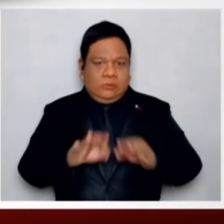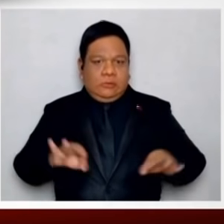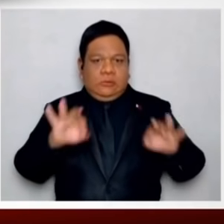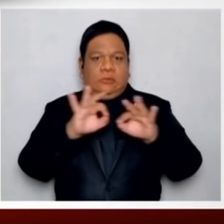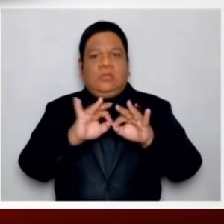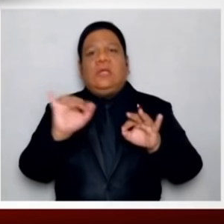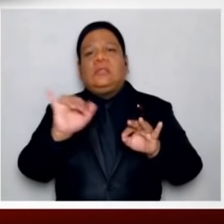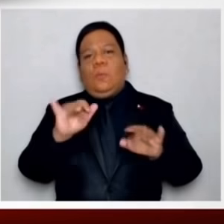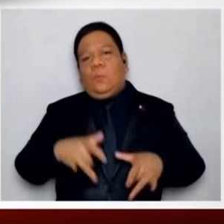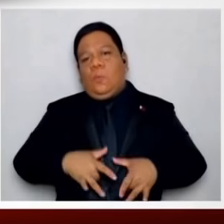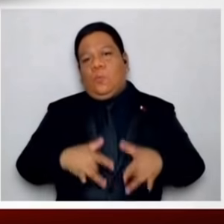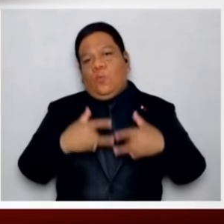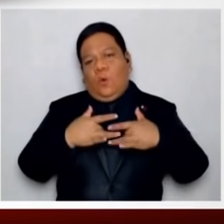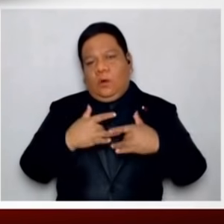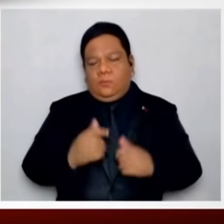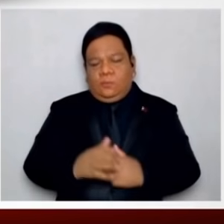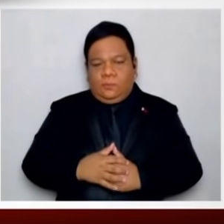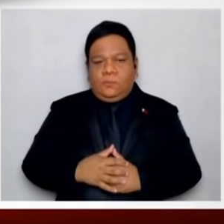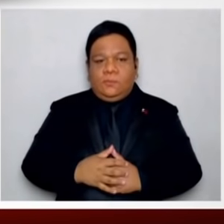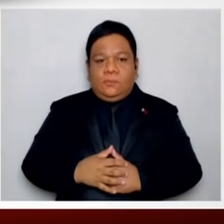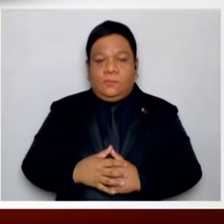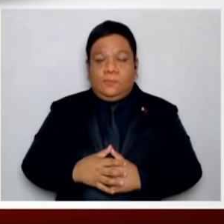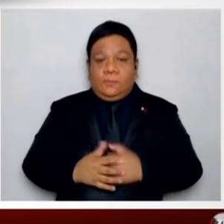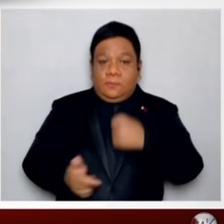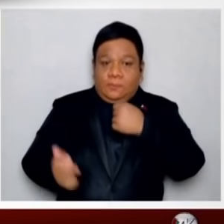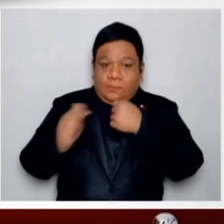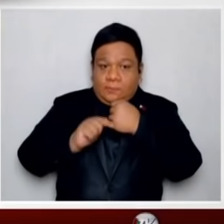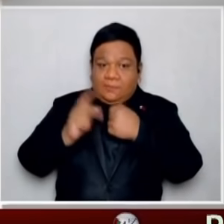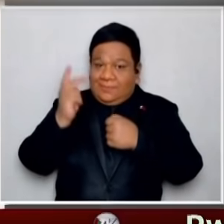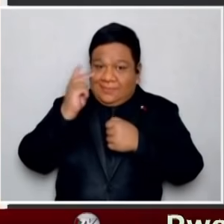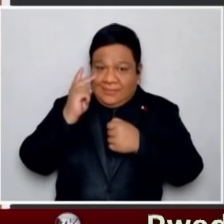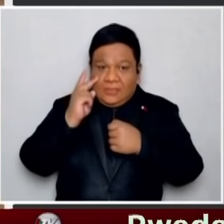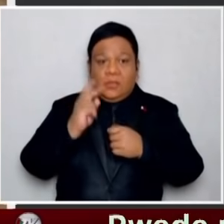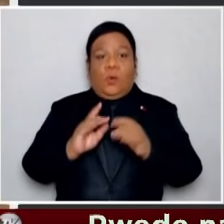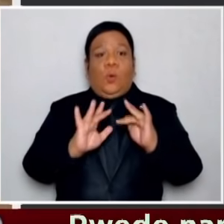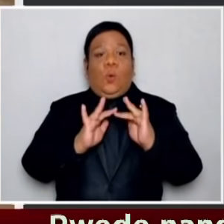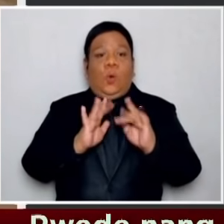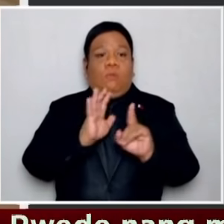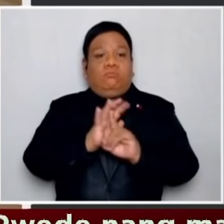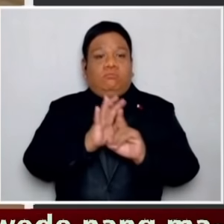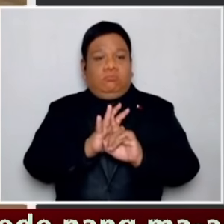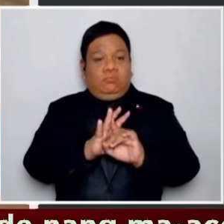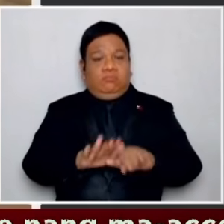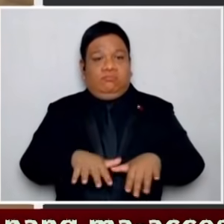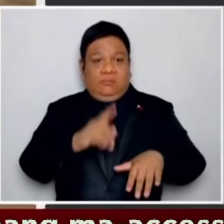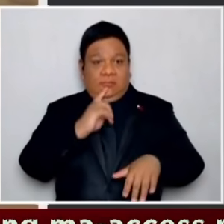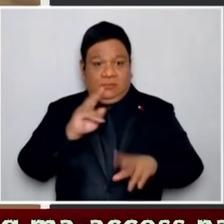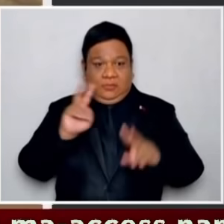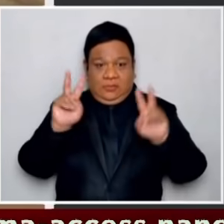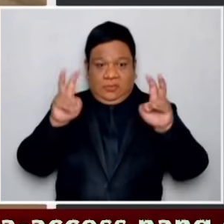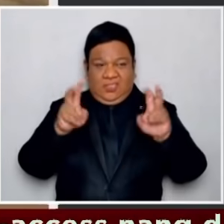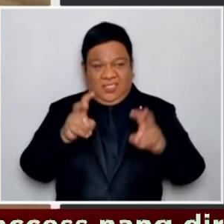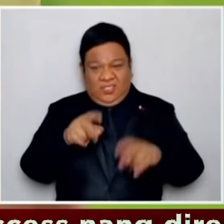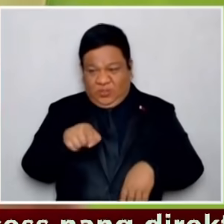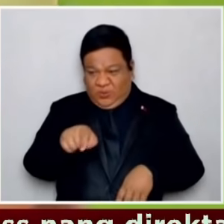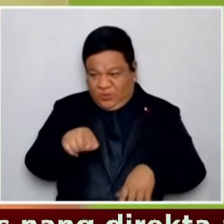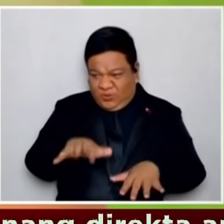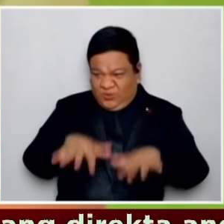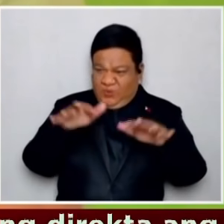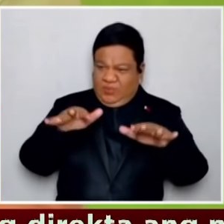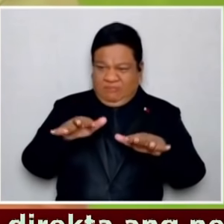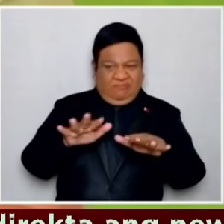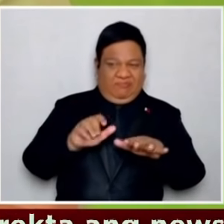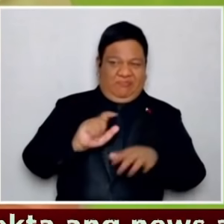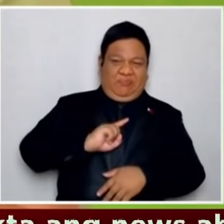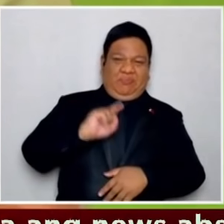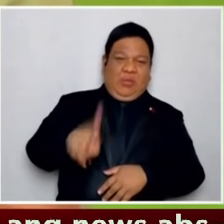nga nag-viral online ang mga larawang ito at ang katagang, baha ka lang, teacher kami. Pagdating po namin